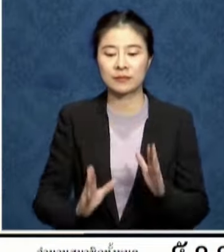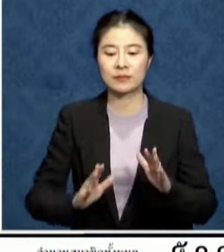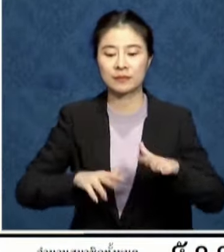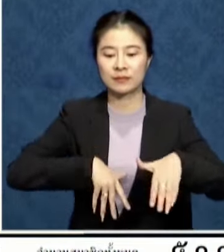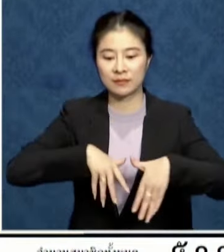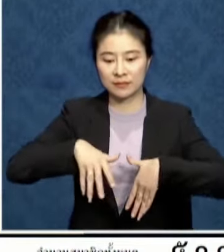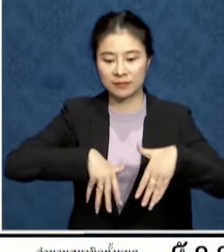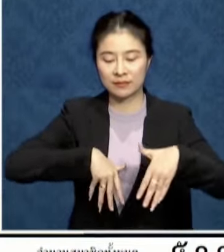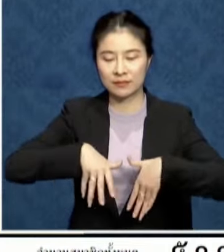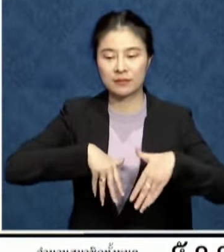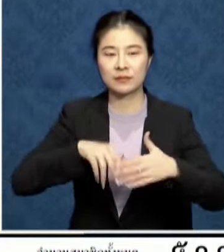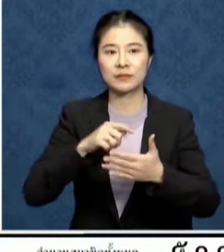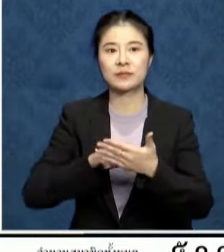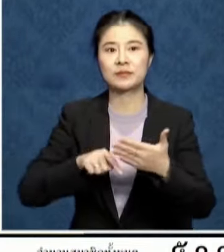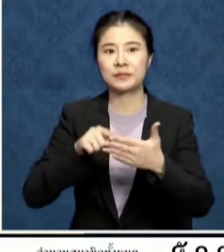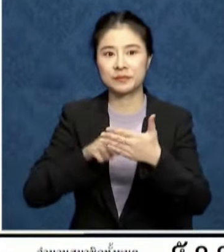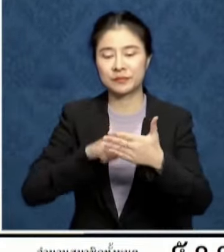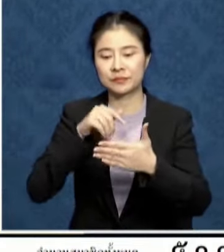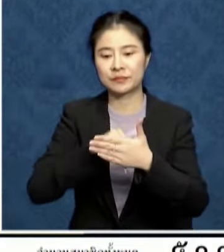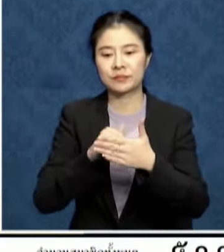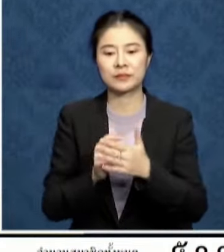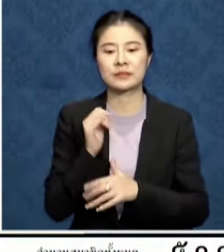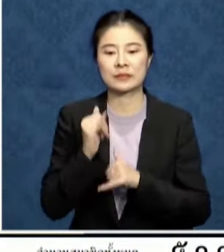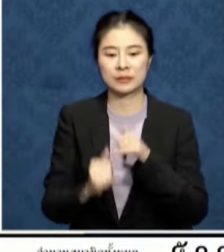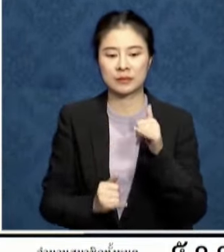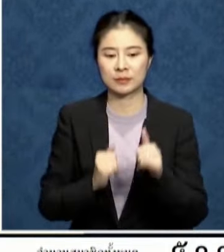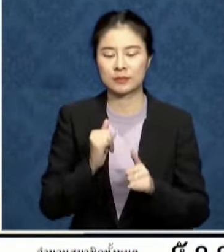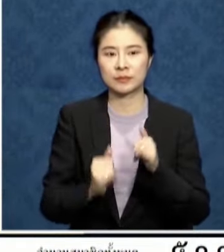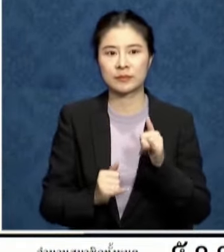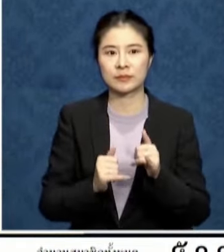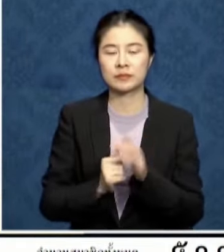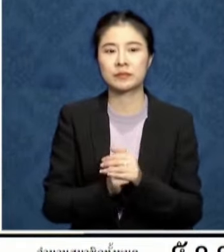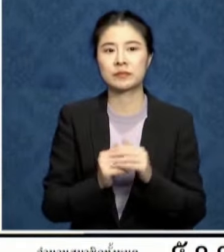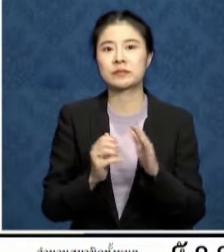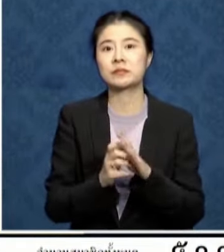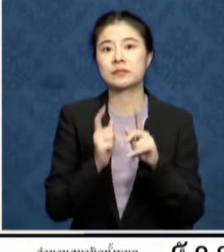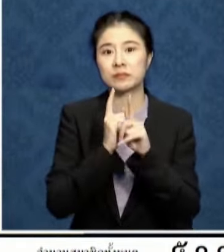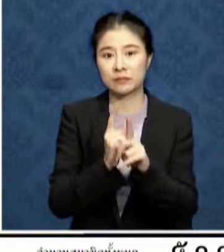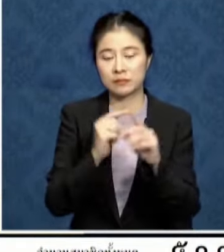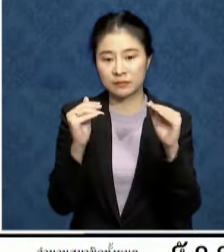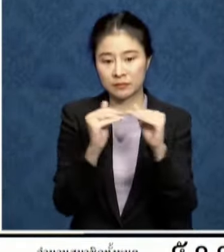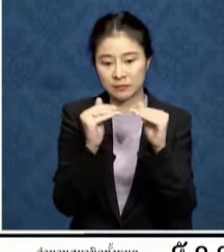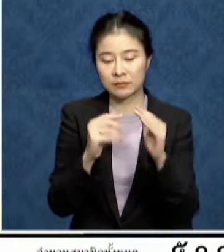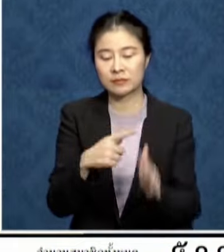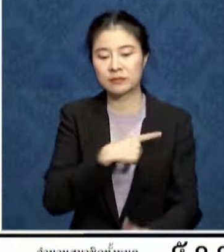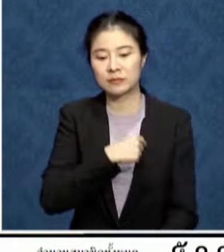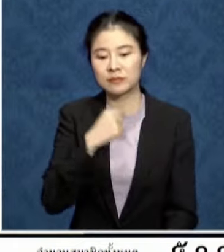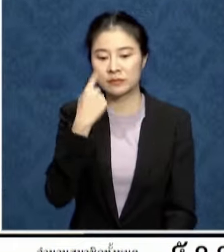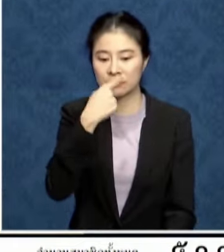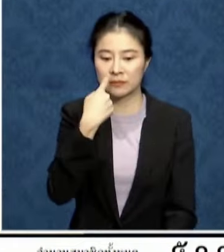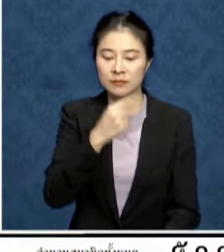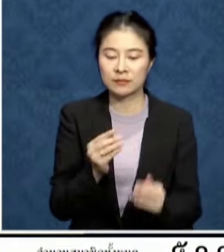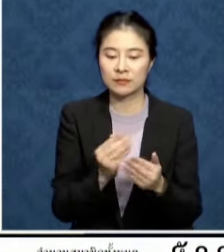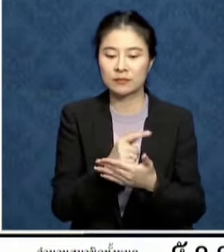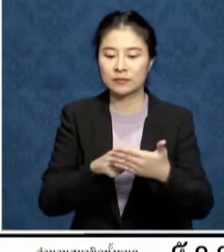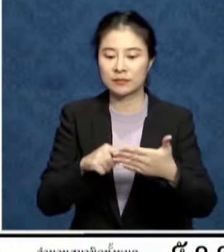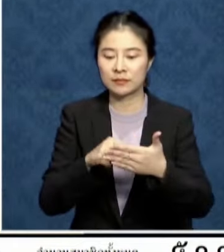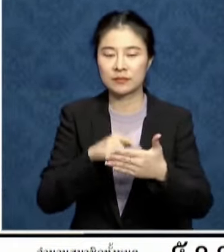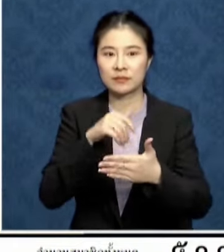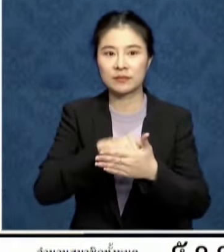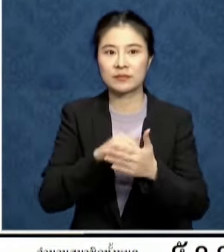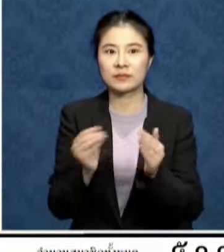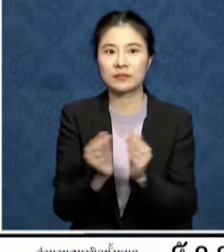ธิ์อย่างตรงไปตรงมาตามความเห็นที่ตนเองมีตามความสนใจที่ตัวเองมีกติกาดับเบิลมาจอ